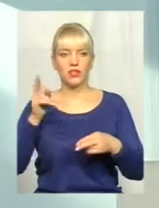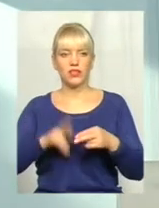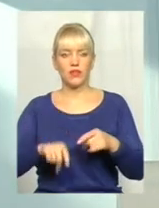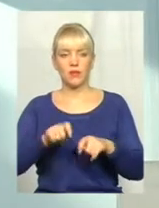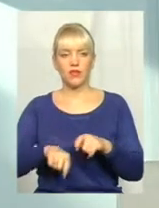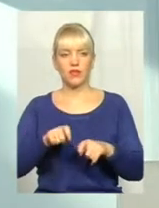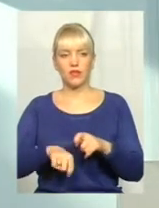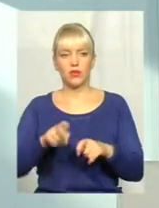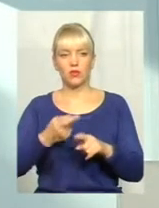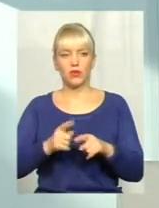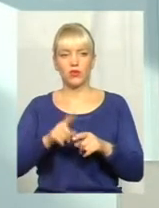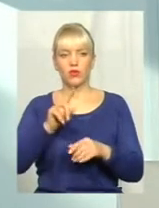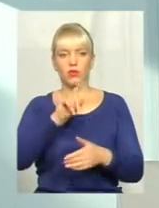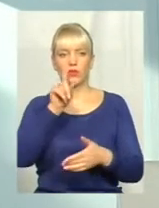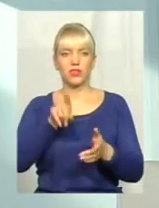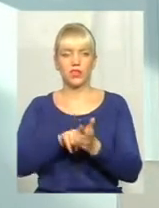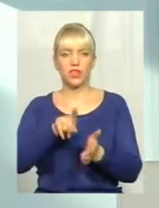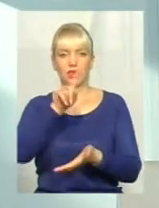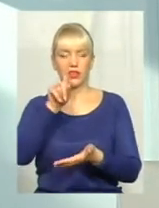одну, по одному із таких